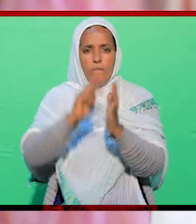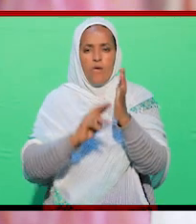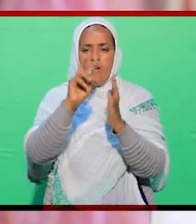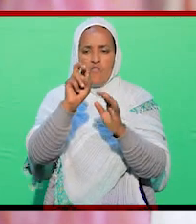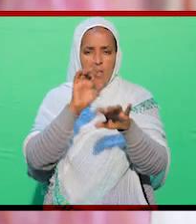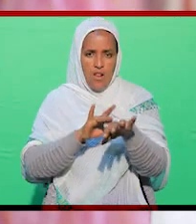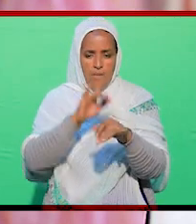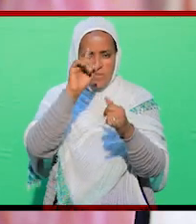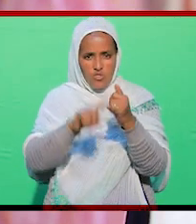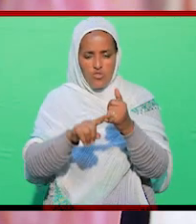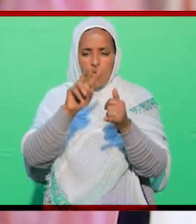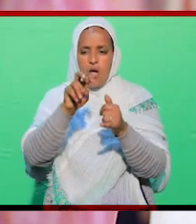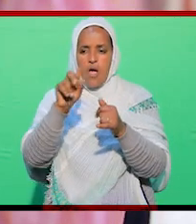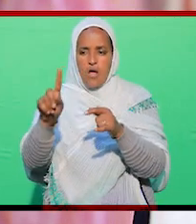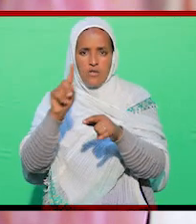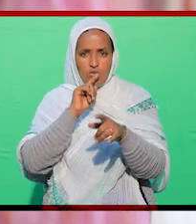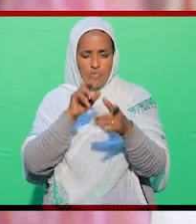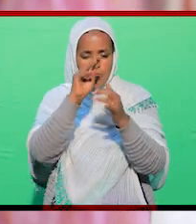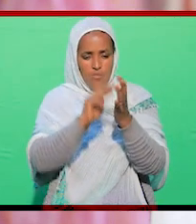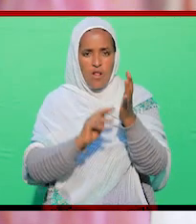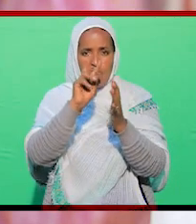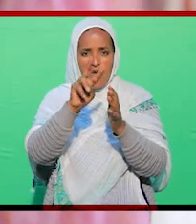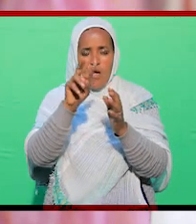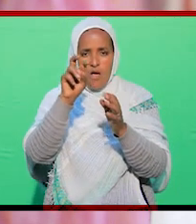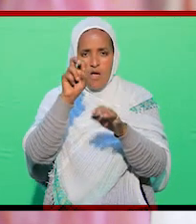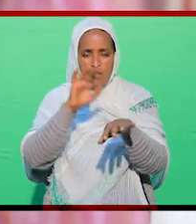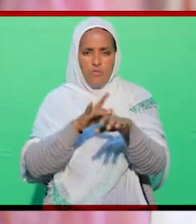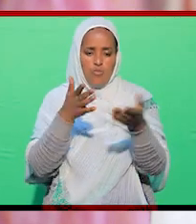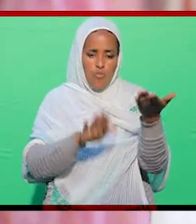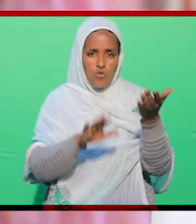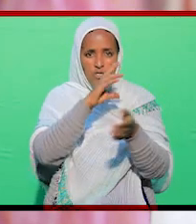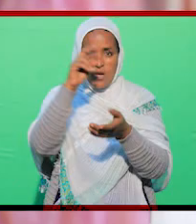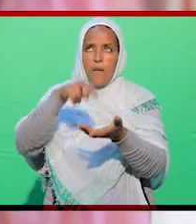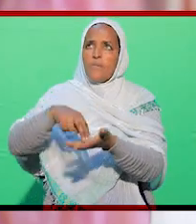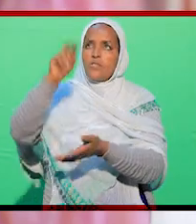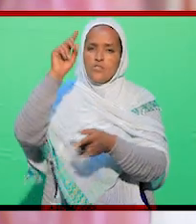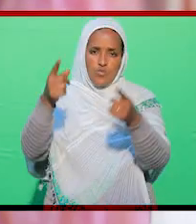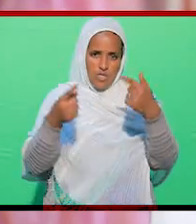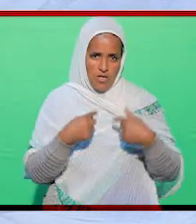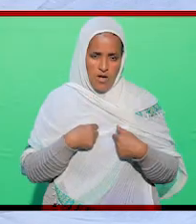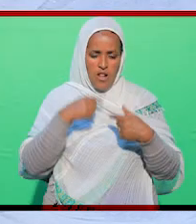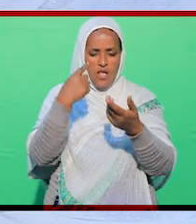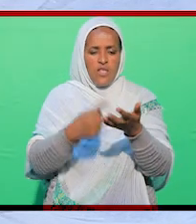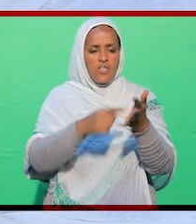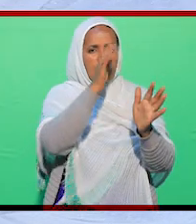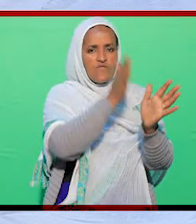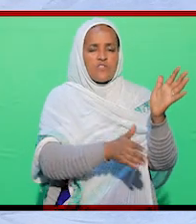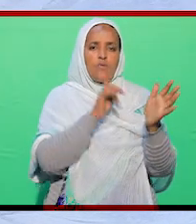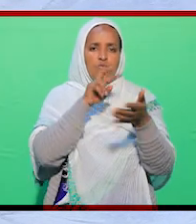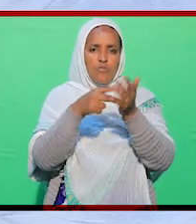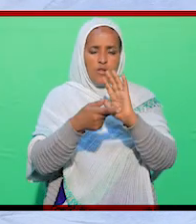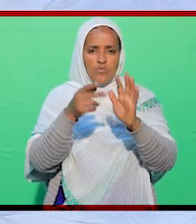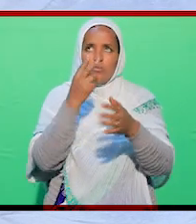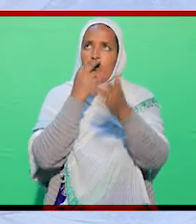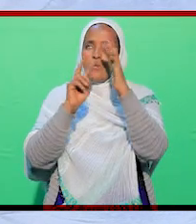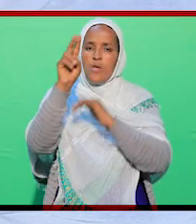እንደዚሁም የዮሐንስ ወንጌል ደግሞ ምዕራፍ 20 ላይ መጨረሻው 21 ነው፣ ምዕራፍ 20 ላይ ስለ ሞቱና ስለ መነሳቱ